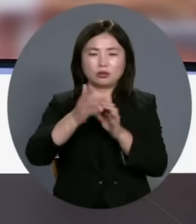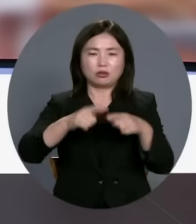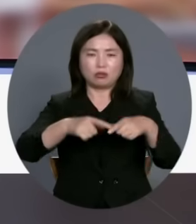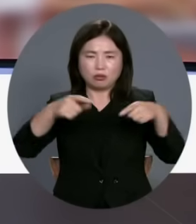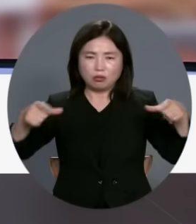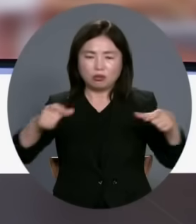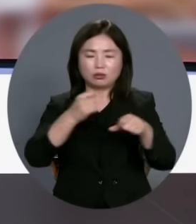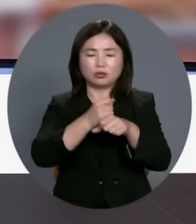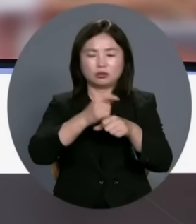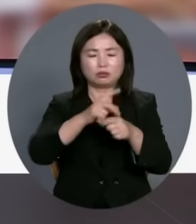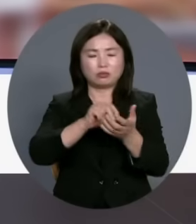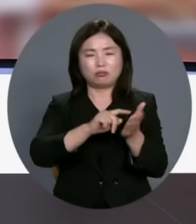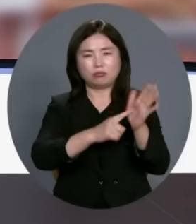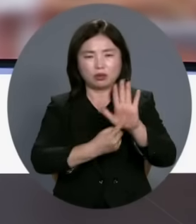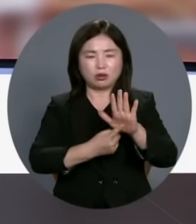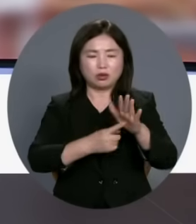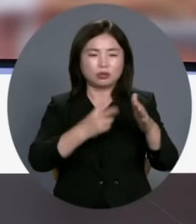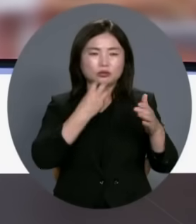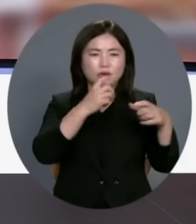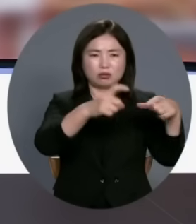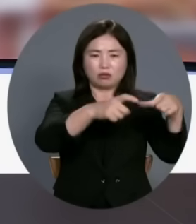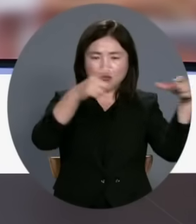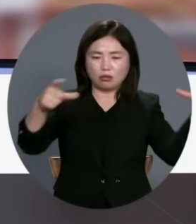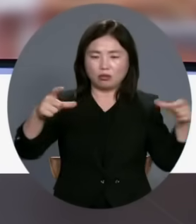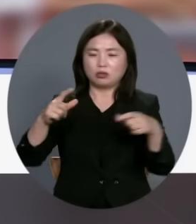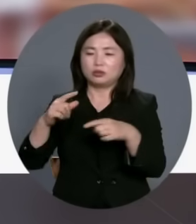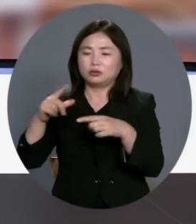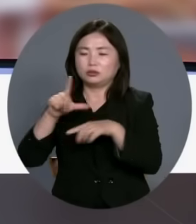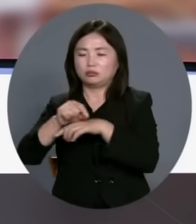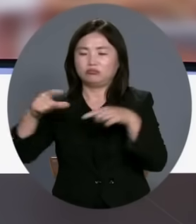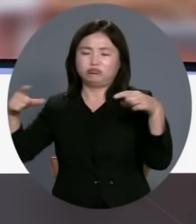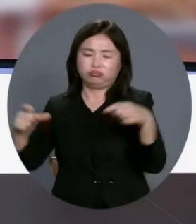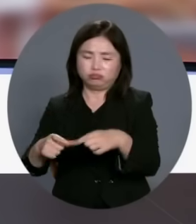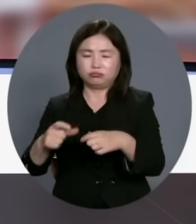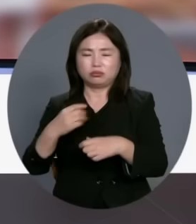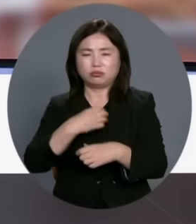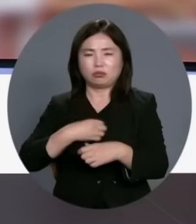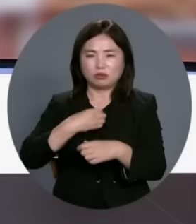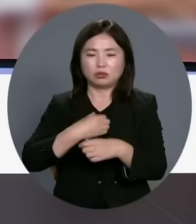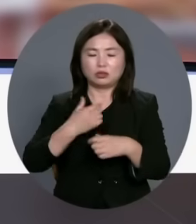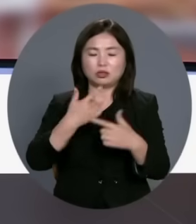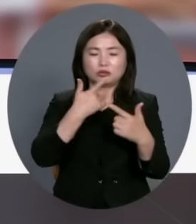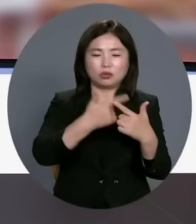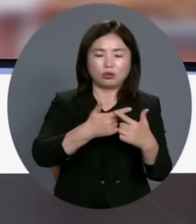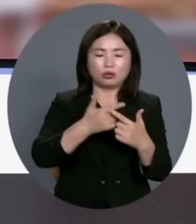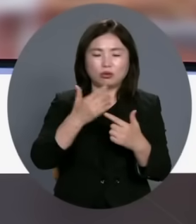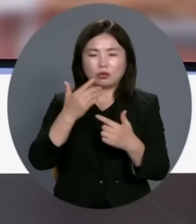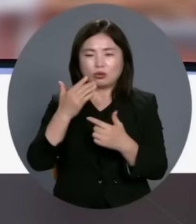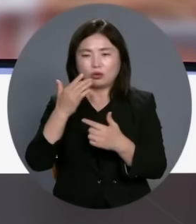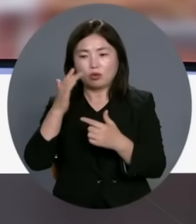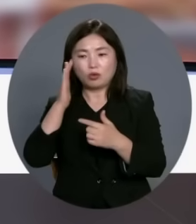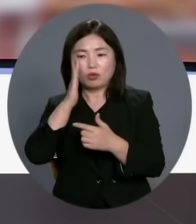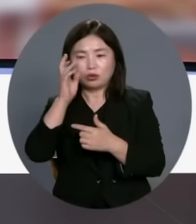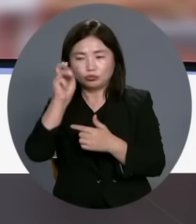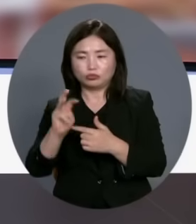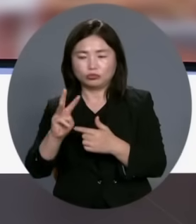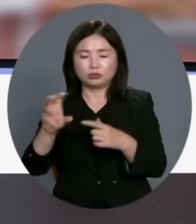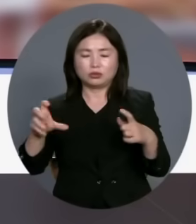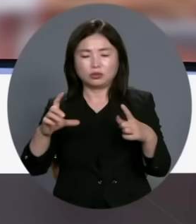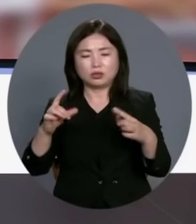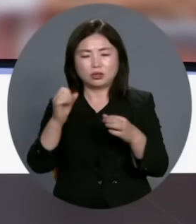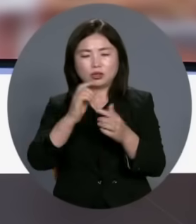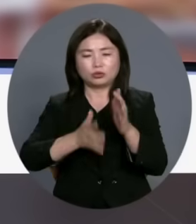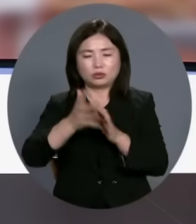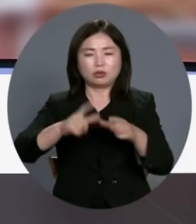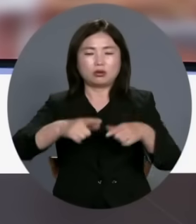서울만 비대해지고 지역 불균형이 커질 것이라는 지적이 나오자 부산과 광주를 중심으로 메가시티를 논의해보자는 이야기까지 나오고